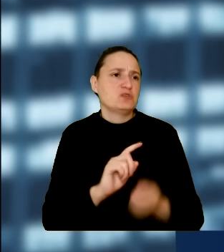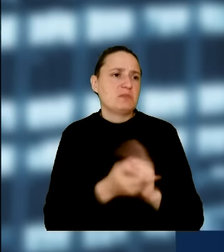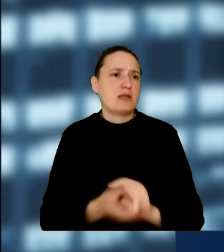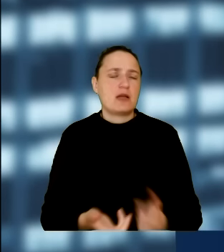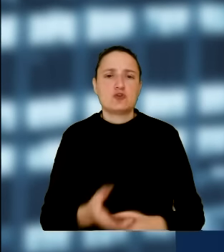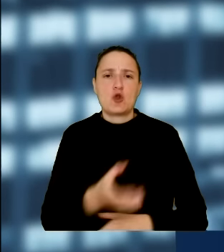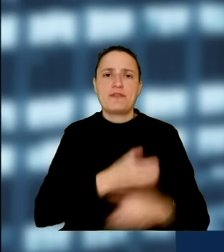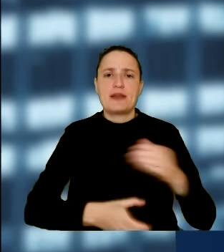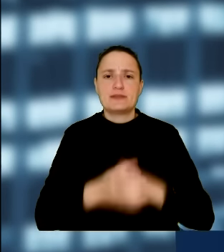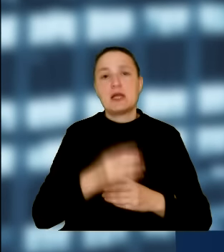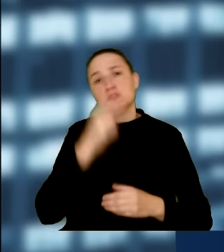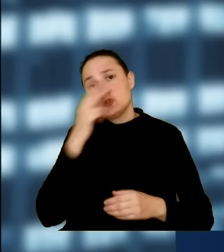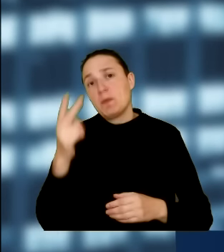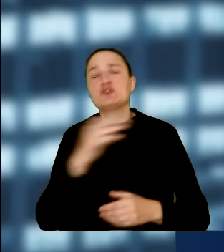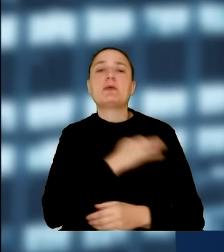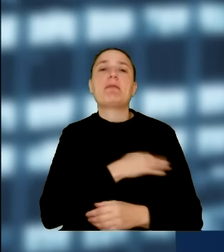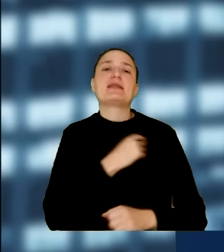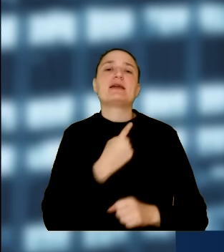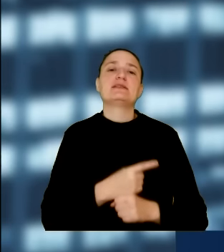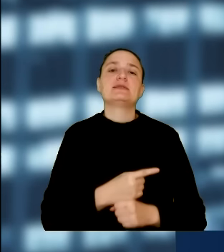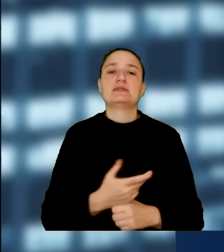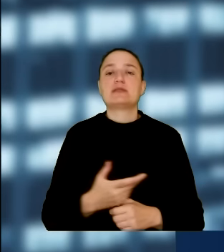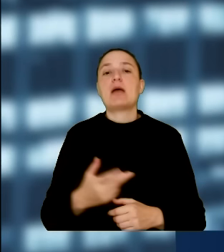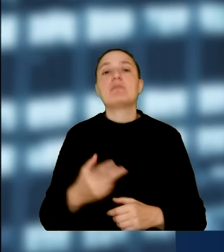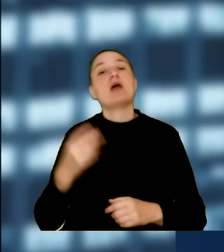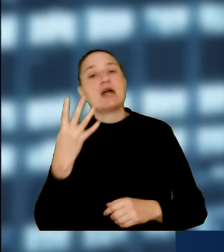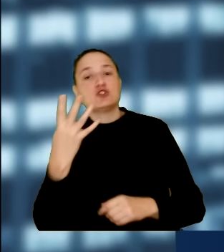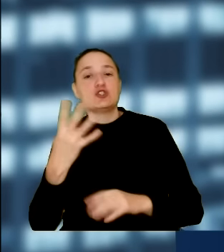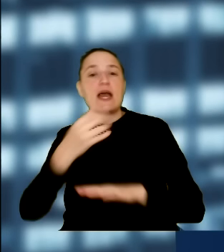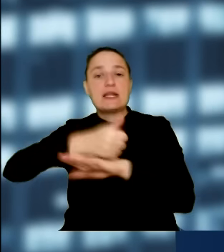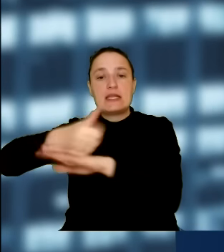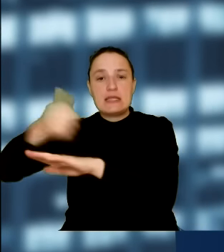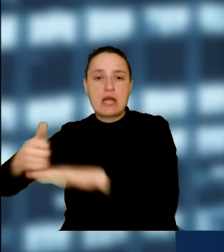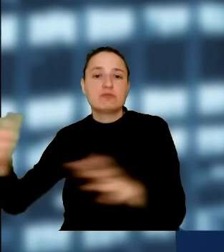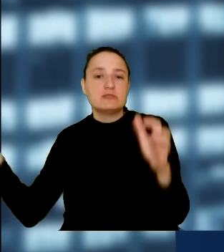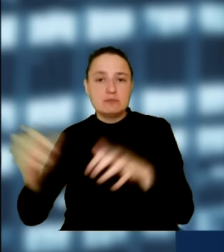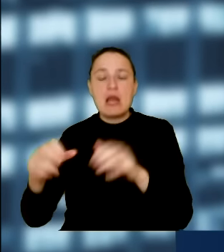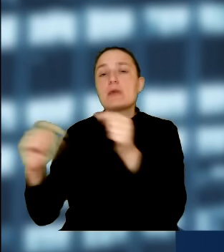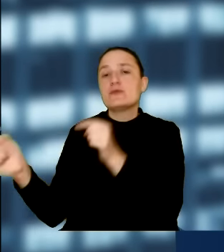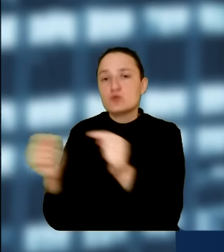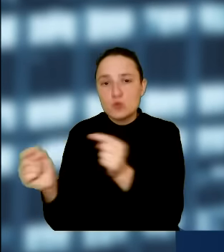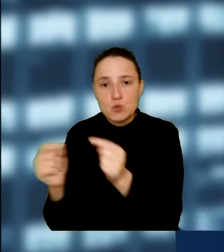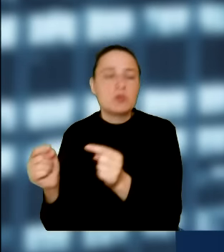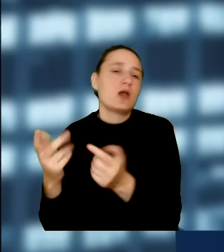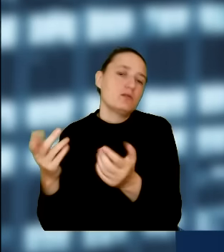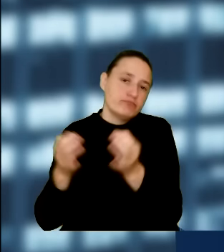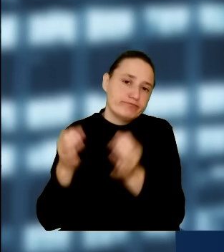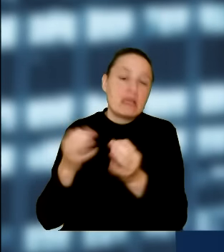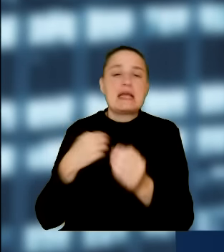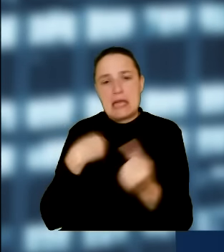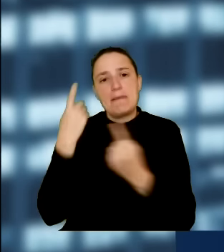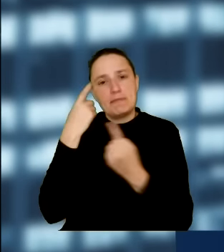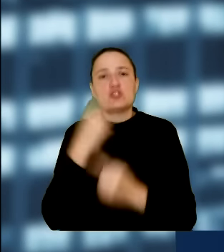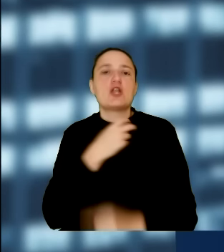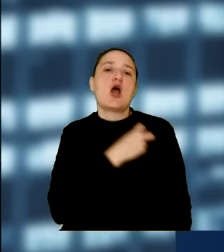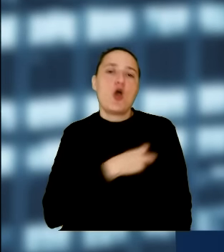decyzje na szczytach partii. Koalicjanci, czyli czterech liderów, się zbiera, dyskutuje i rozważa. Ja uważam, że pan Szymon